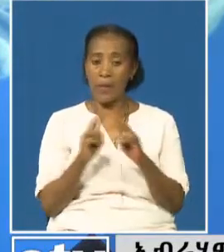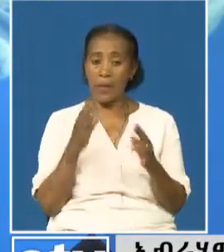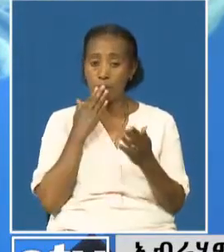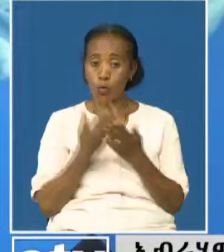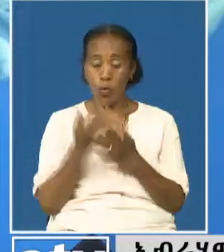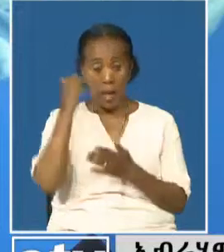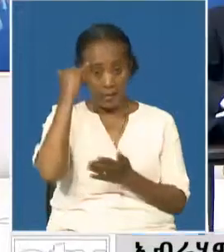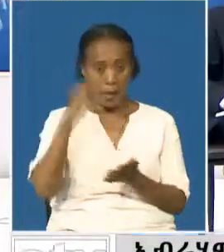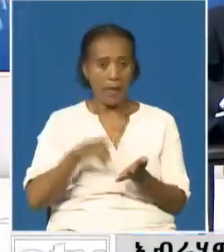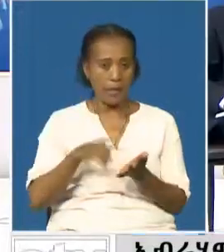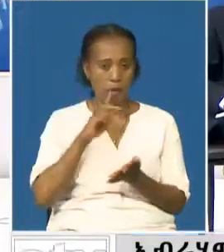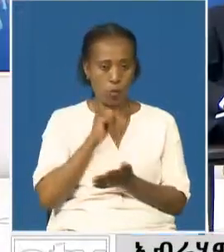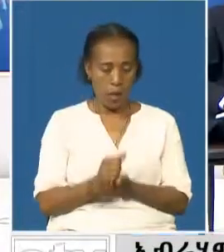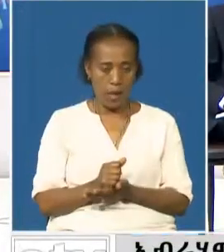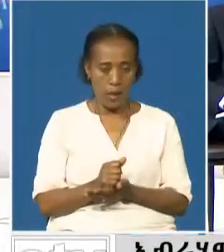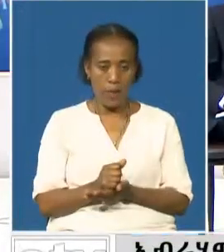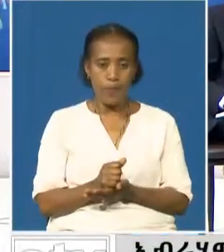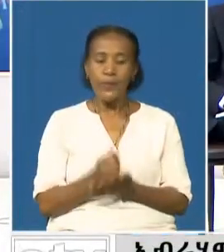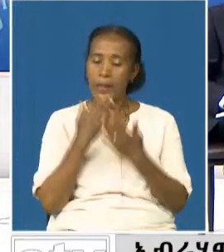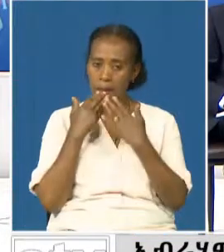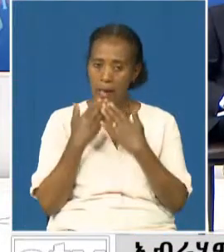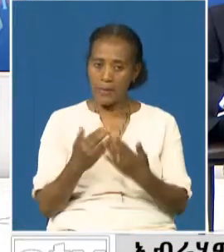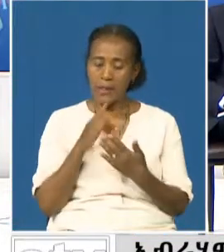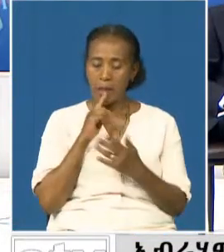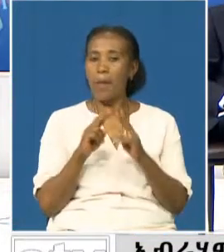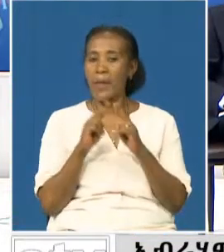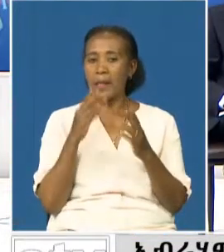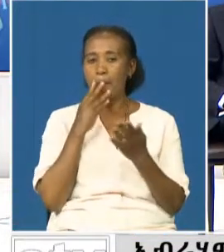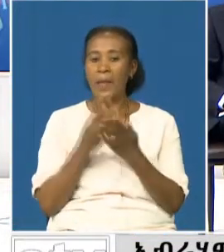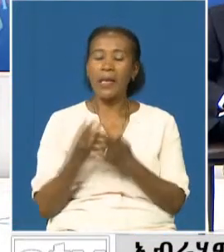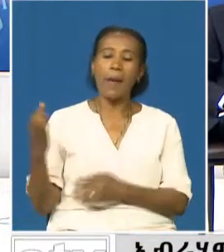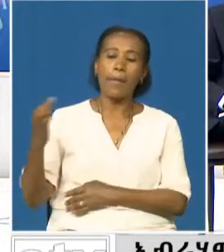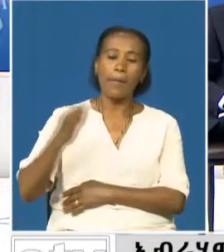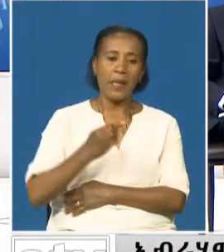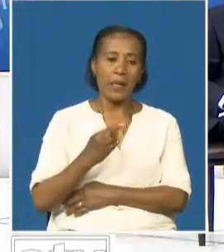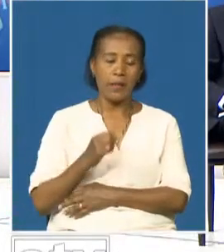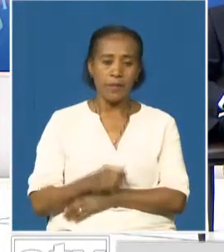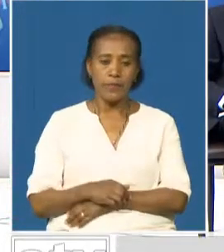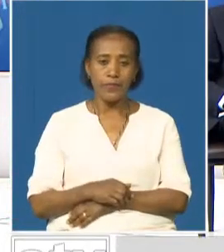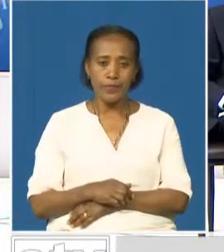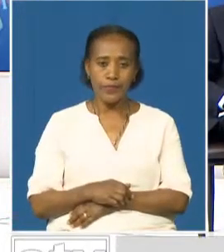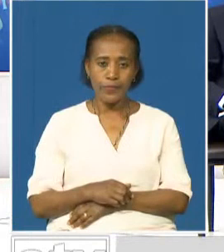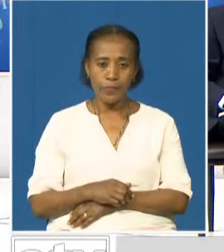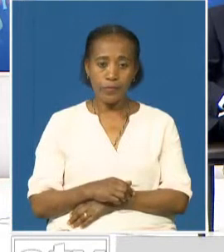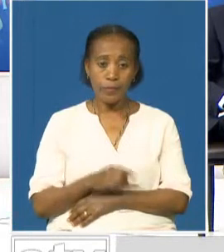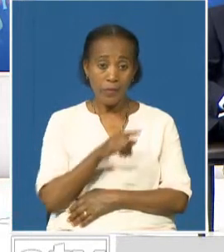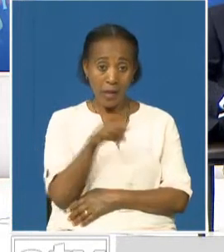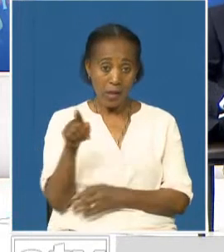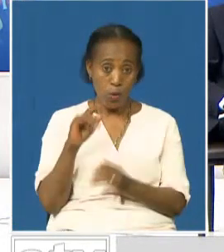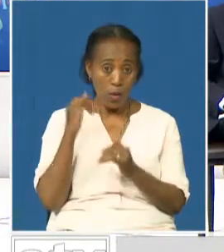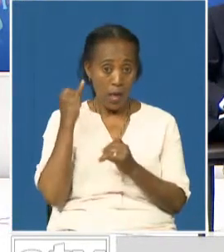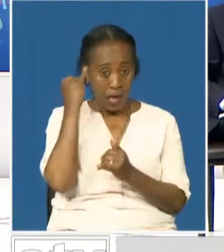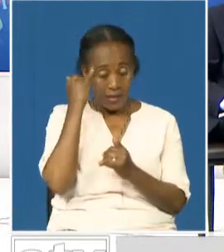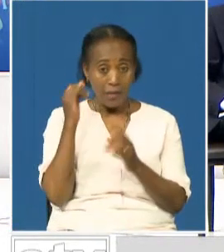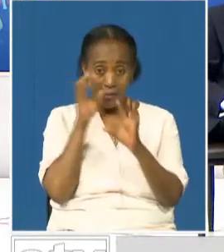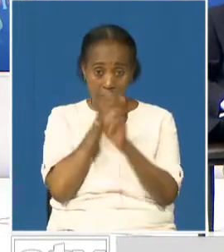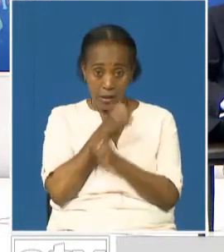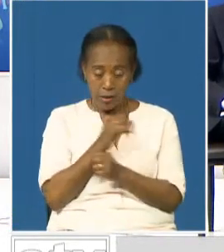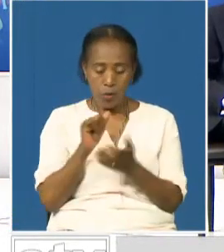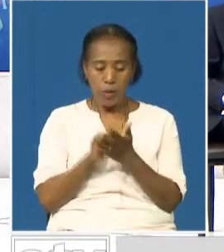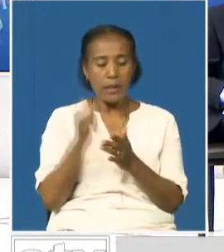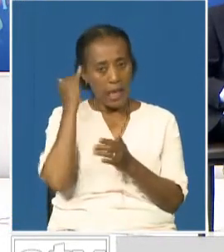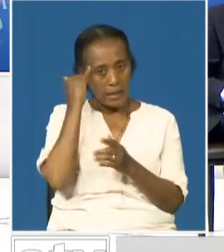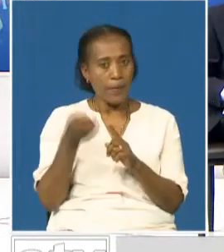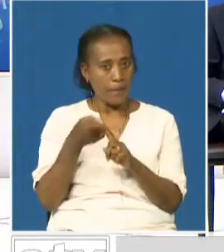ጥሩ ሀሳብ ነው ያነሱልን፣ እናመሰግናለን። በጣም መልካም ቀን ይሁንልዎት። ያኛውን ሀሳብ እናጠቃልና ወደዚህ ሀሳብ